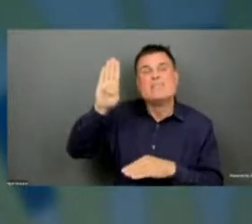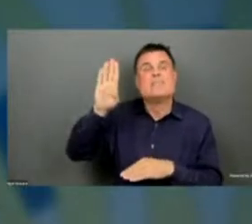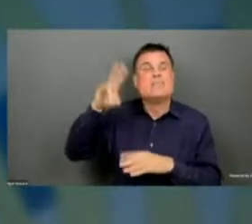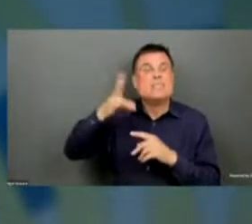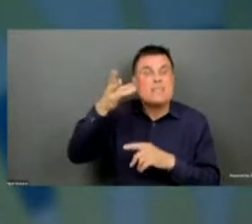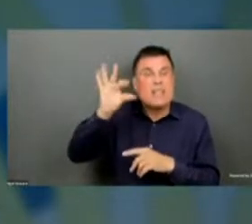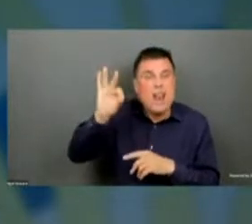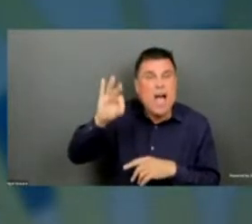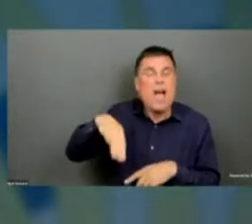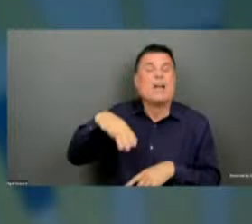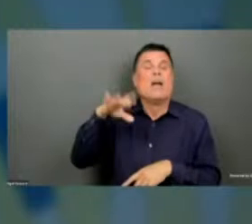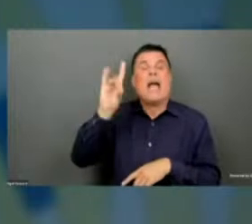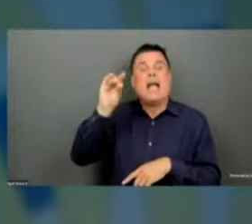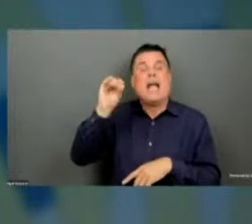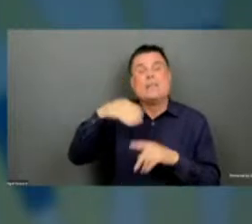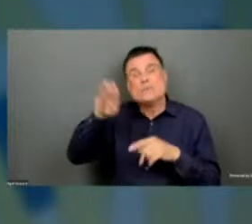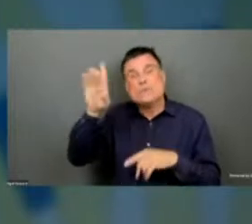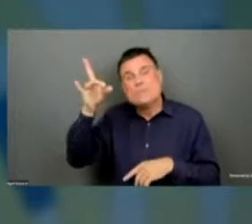Here's an updated